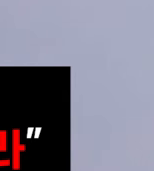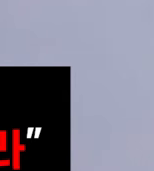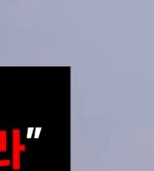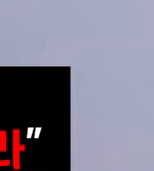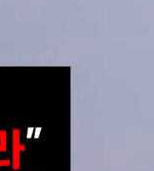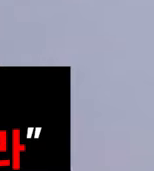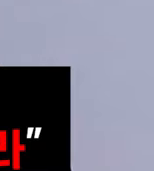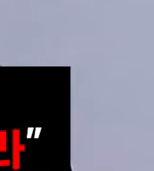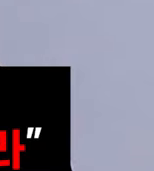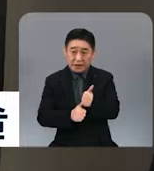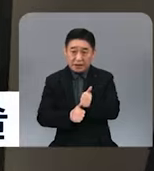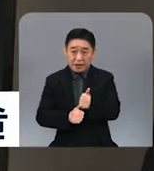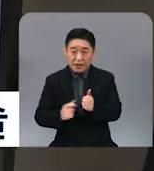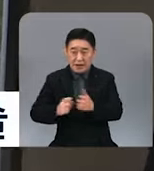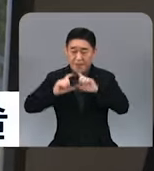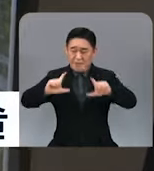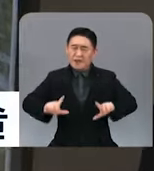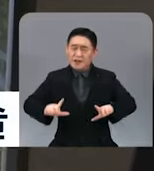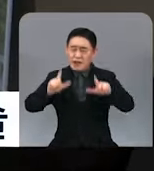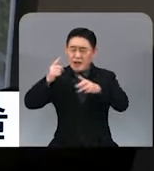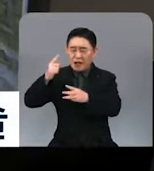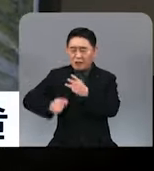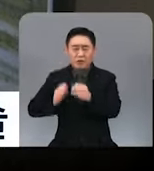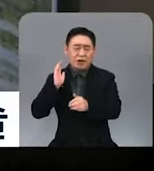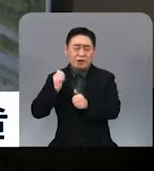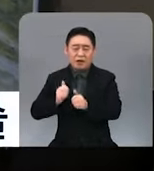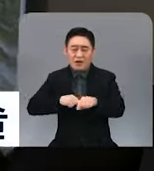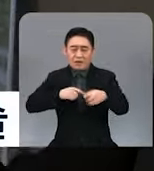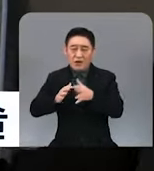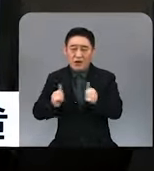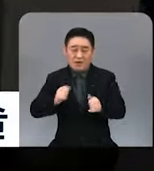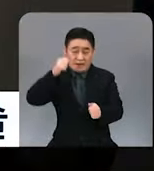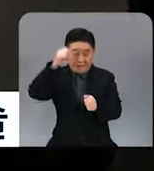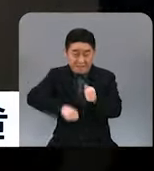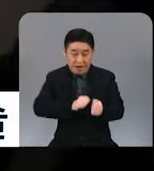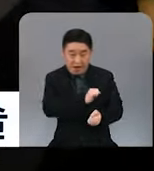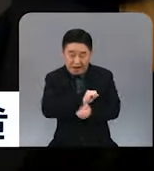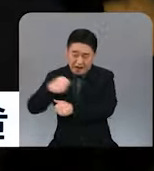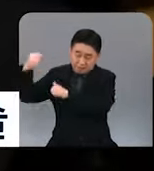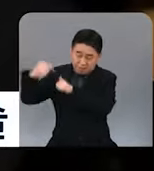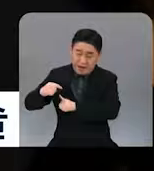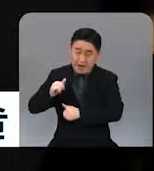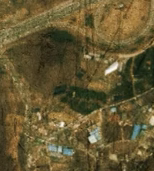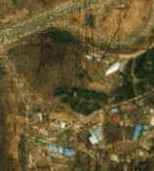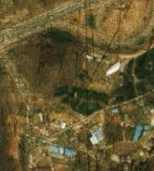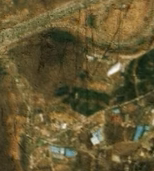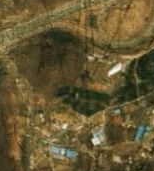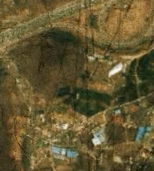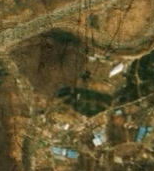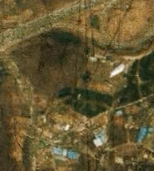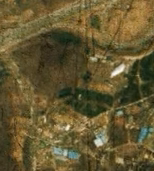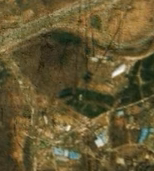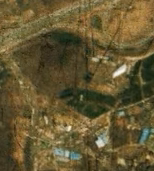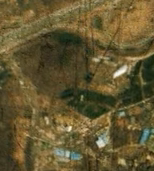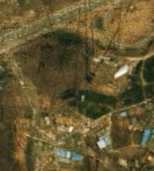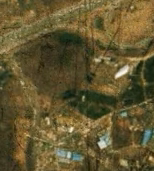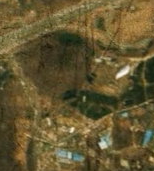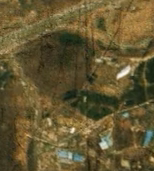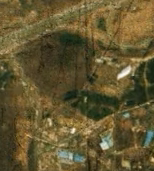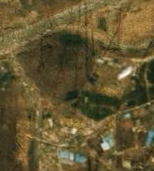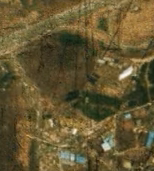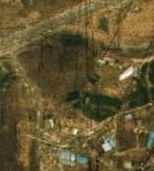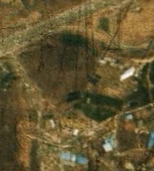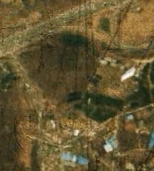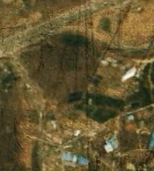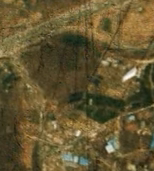인원들을 끄집어내라. 국가정보원 1차장이 계엄 당일 윤석열 대통령으로부터 정치인 체포를 지시받았다고